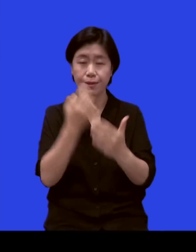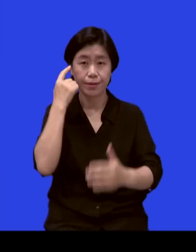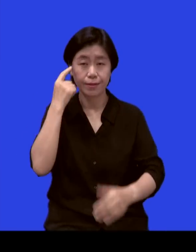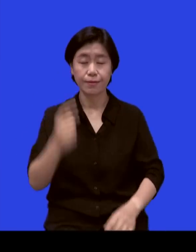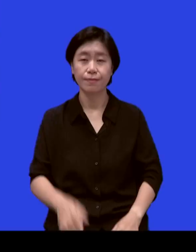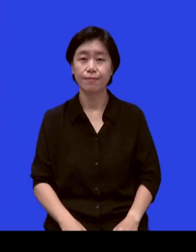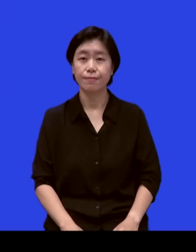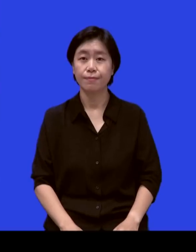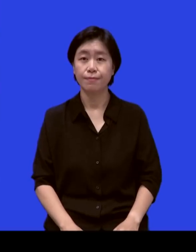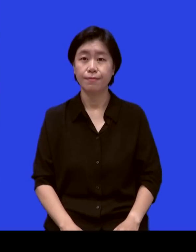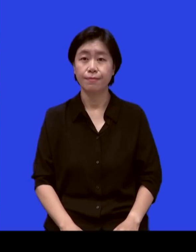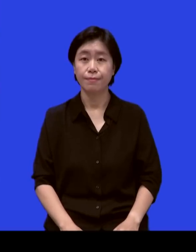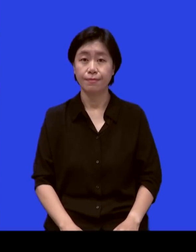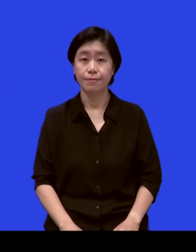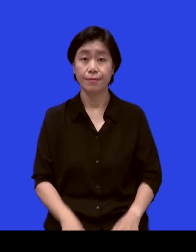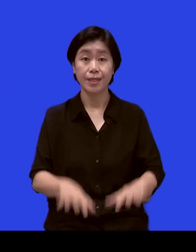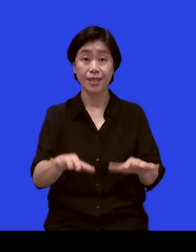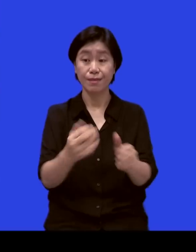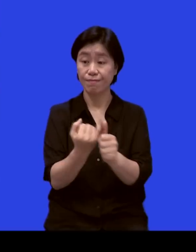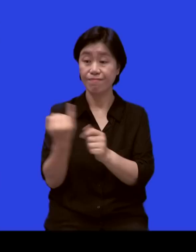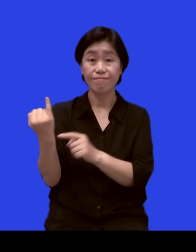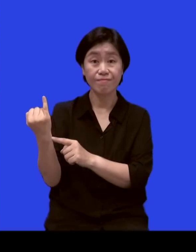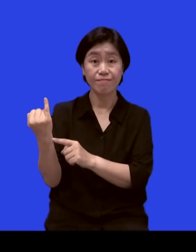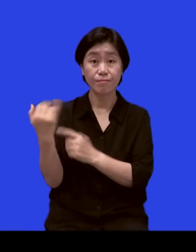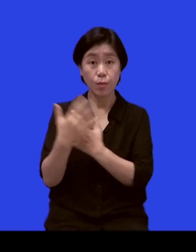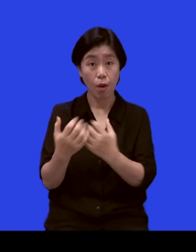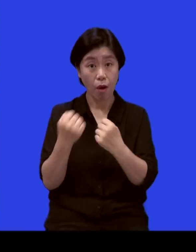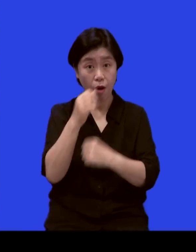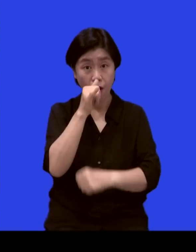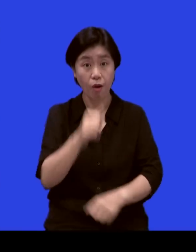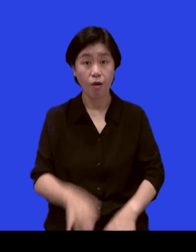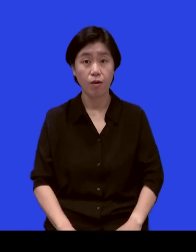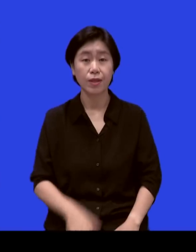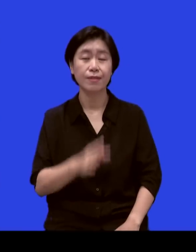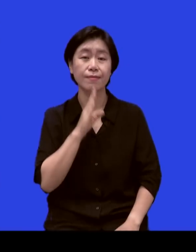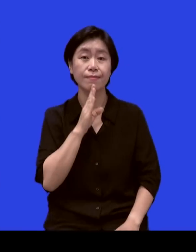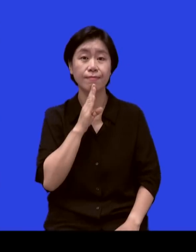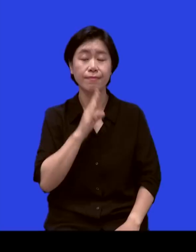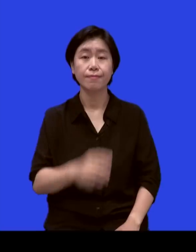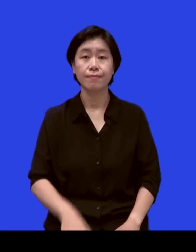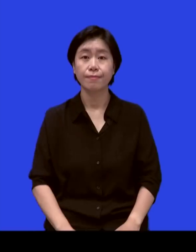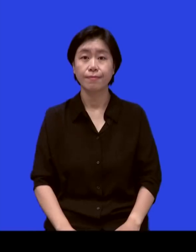위해서. 네. 혹시 이제 아내분 건강하시죠? 네, 많이 회복했고, 예.